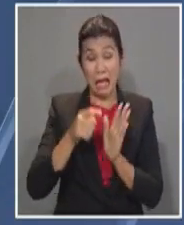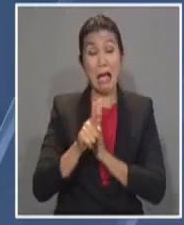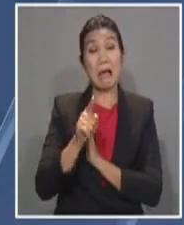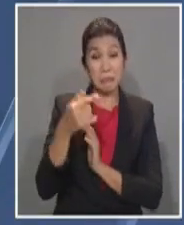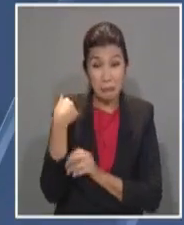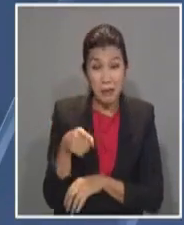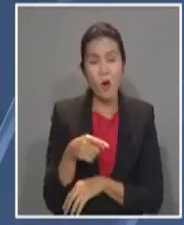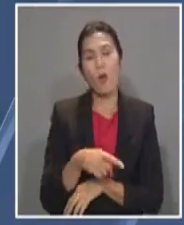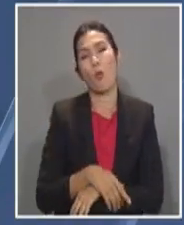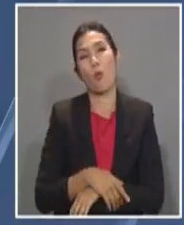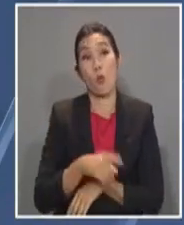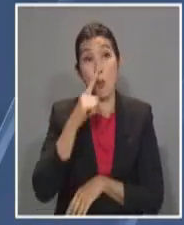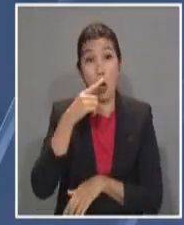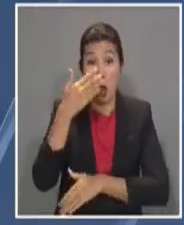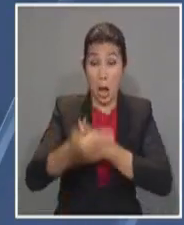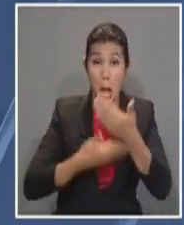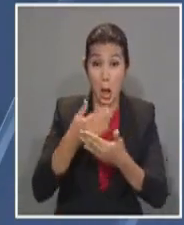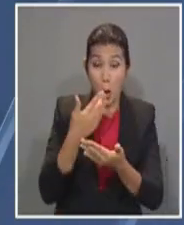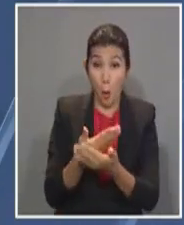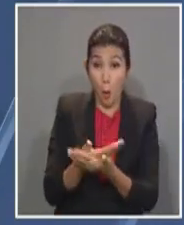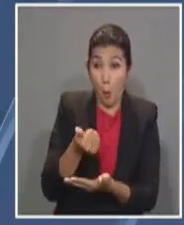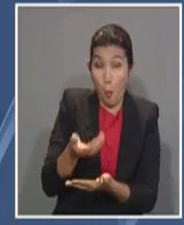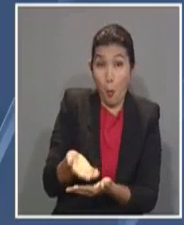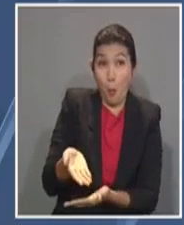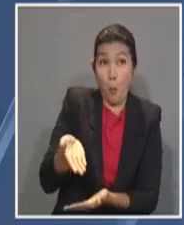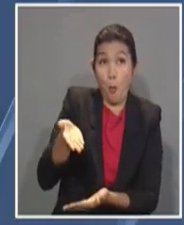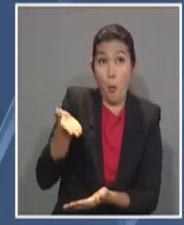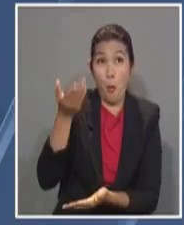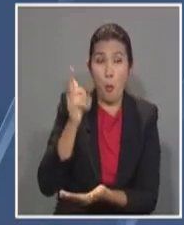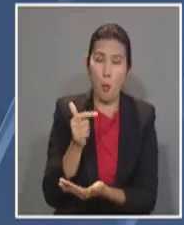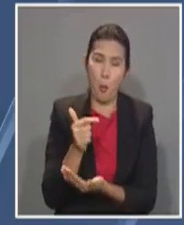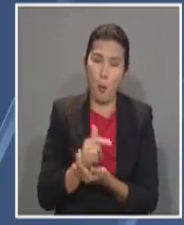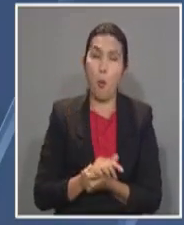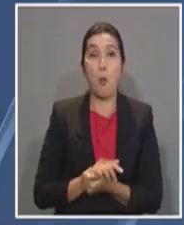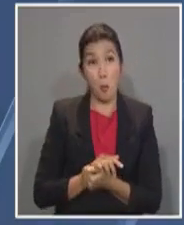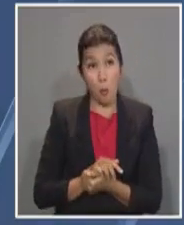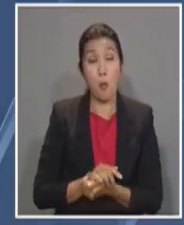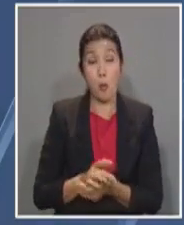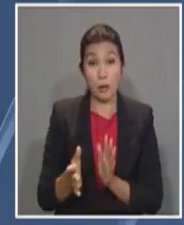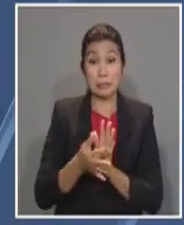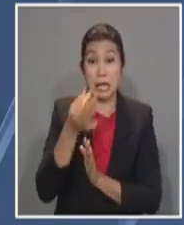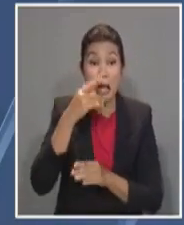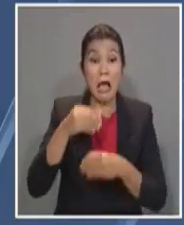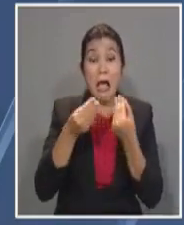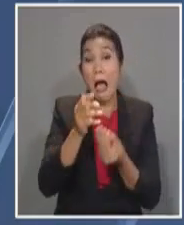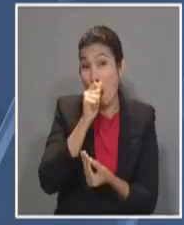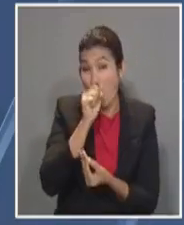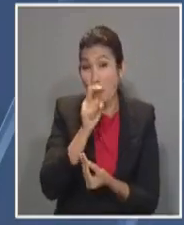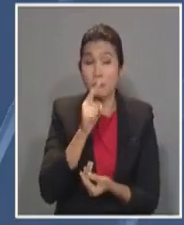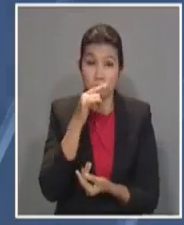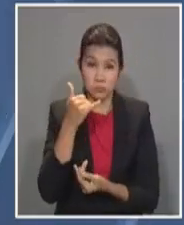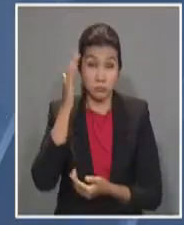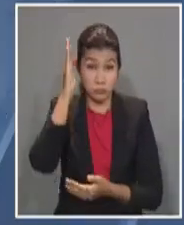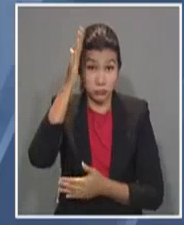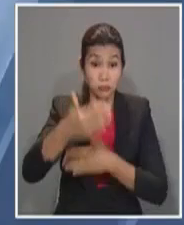คือเหมือนกับขายแล้วยอดขายทำยอดได ้ค่ะ แถมยาไอ พัฒนาการให้นะ แถมยาไอให้ไปลองเสพเผื่อว่าจะได้